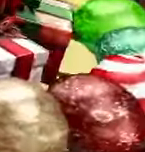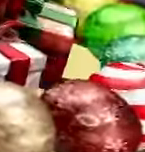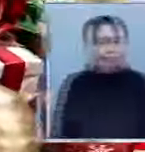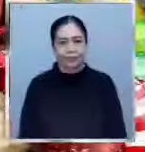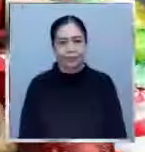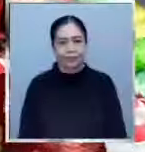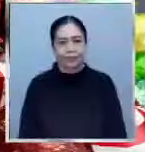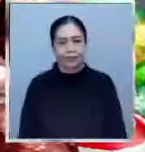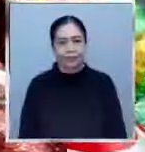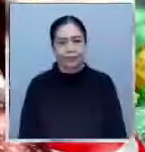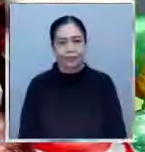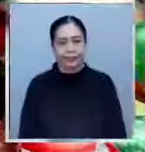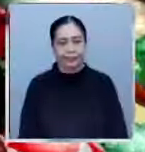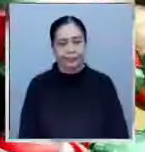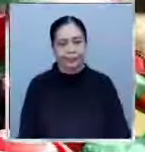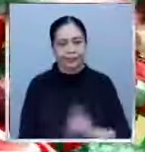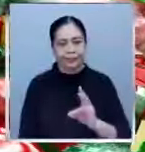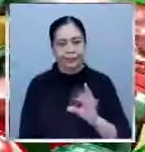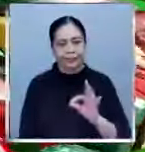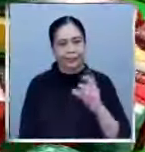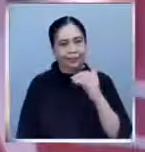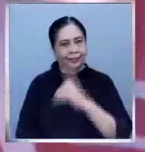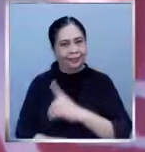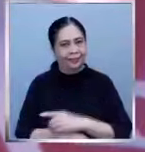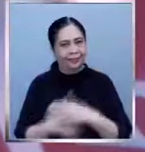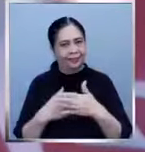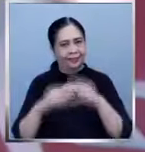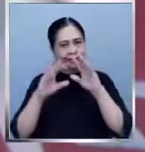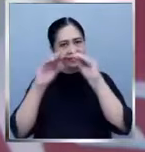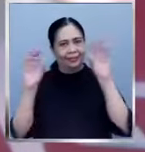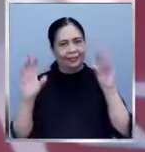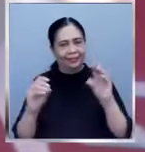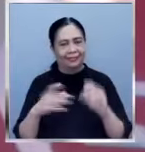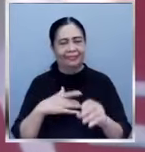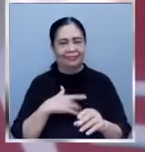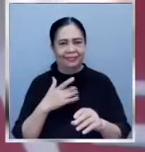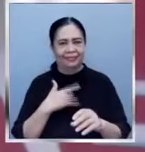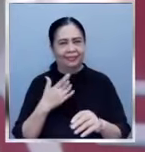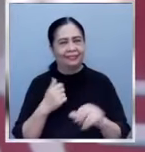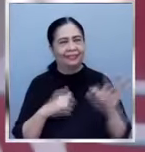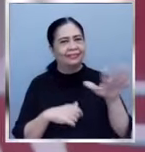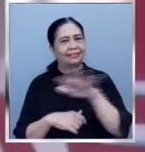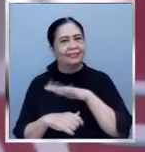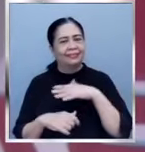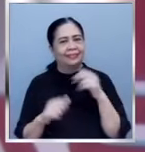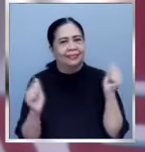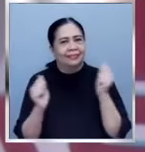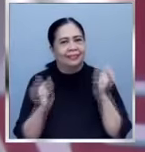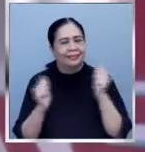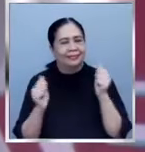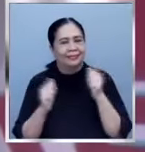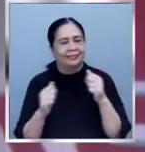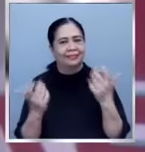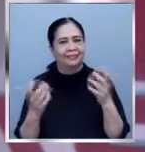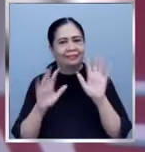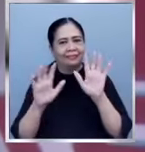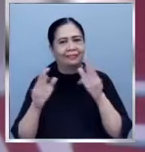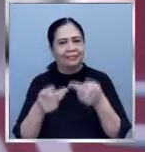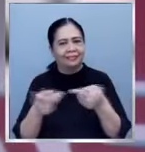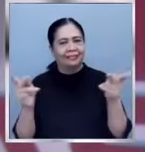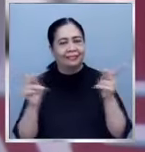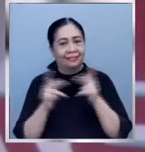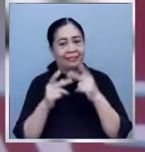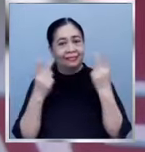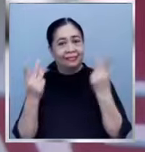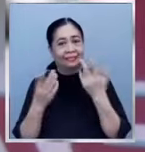79 days na lang bago magpasko. Ramdam ng diwa ng kapaskuhan sa mala winter wonderland vibes na pasyalan sa San